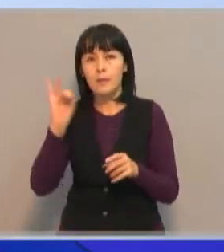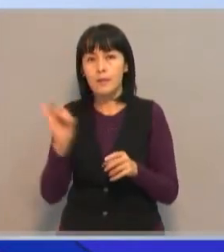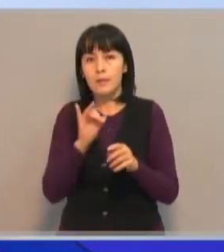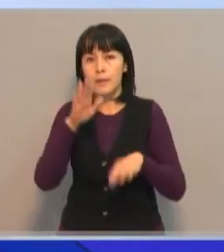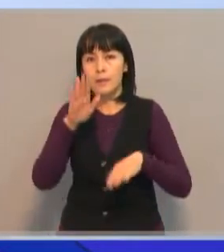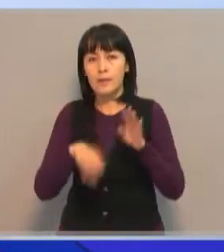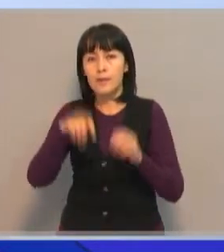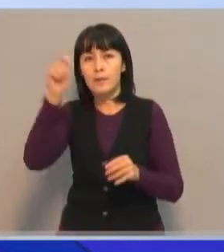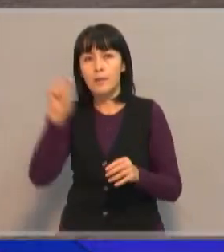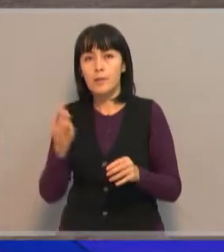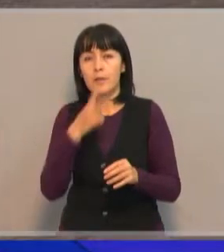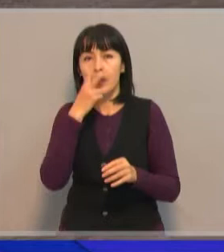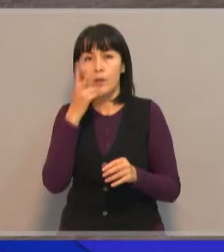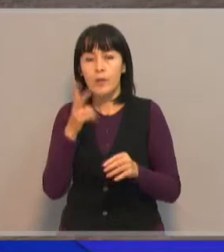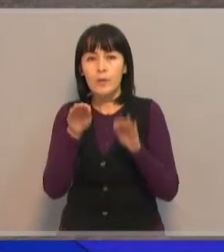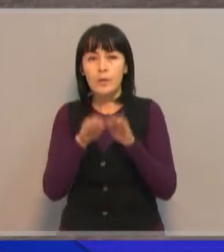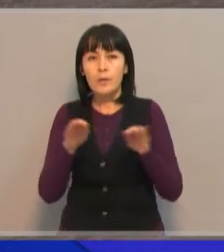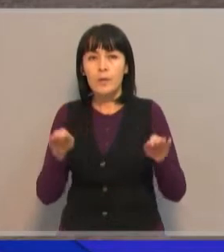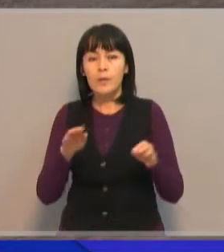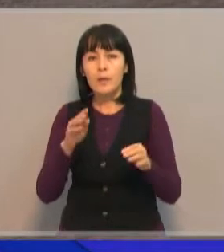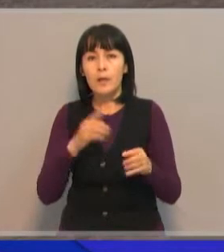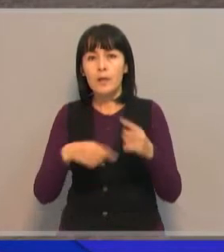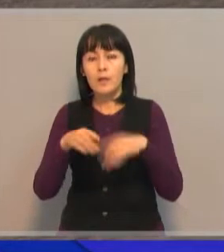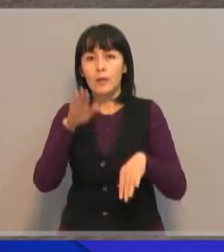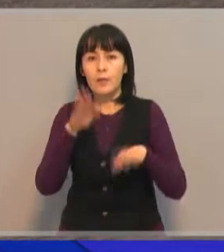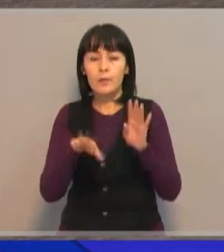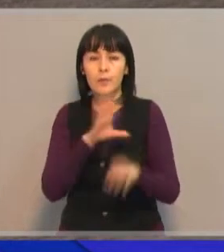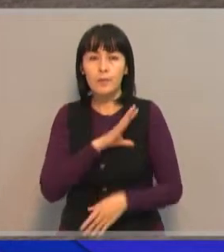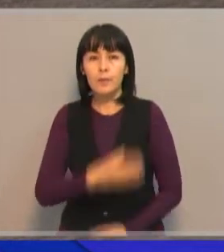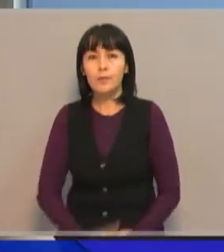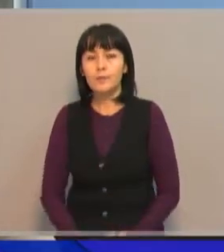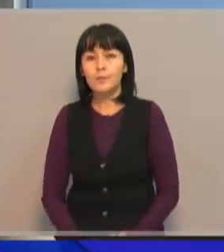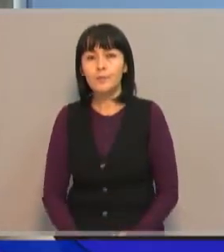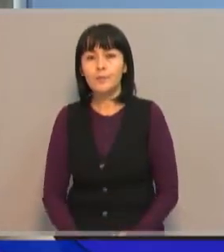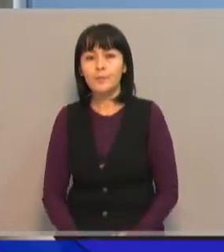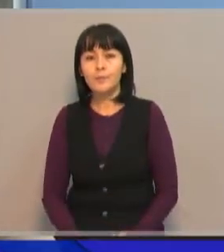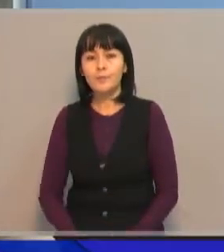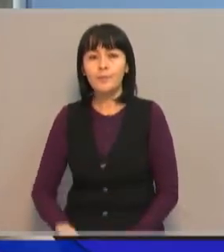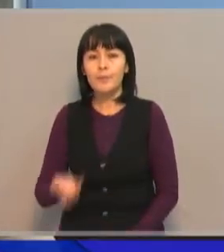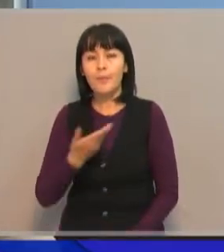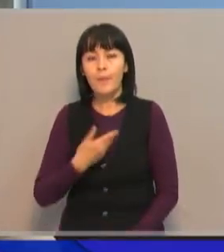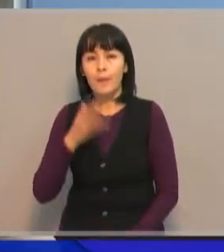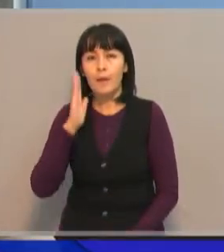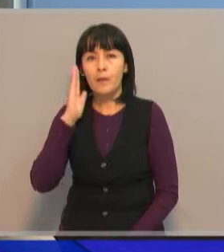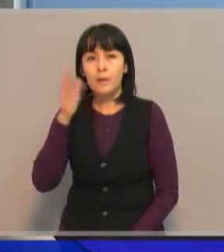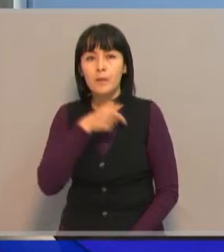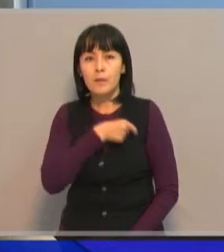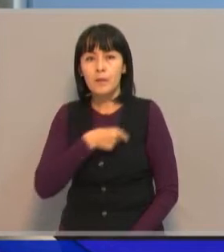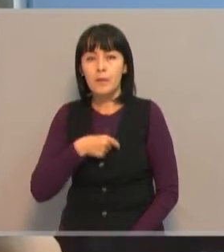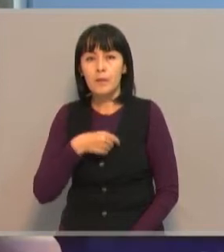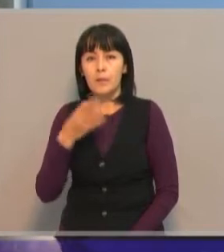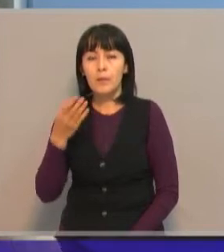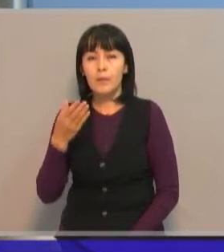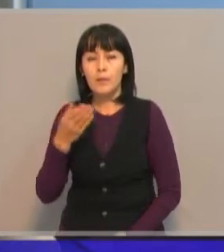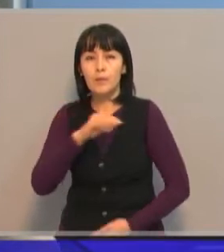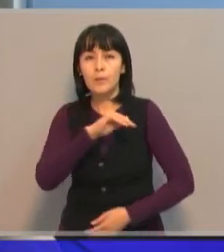сәтті шайқасты көрсетуге келген шәкірттер алдарына жан салмады. Мен болашақта өзім тренер болғым келеді, яғни